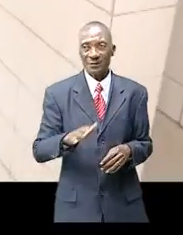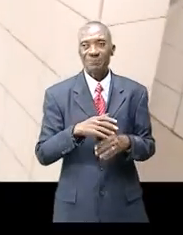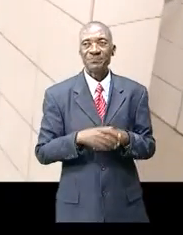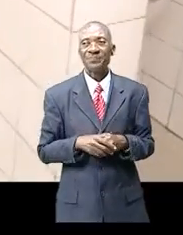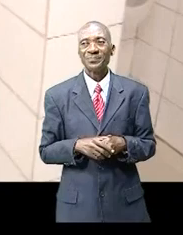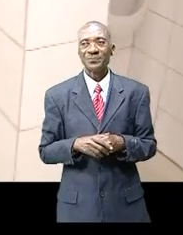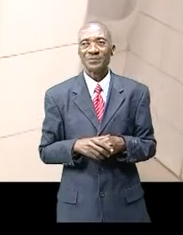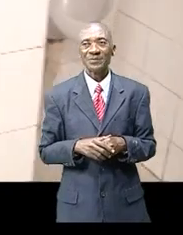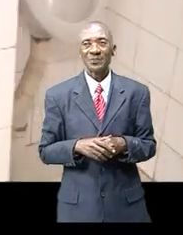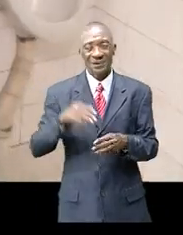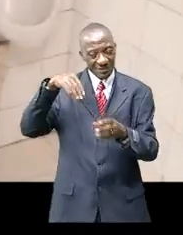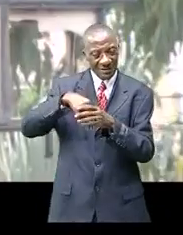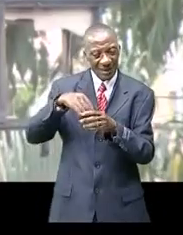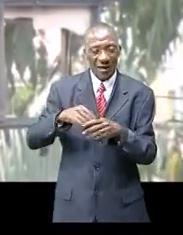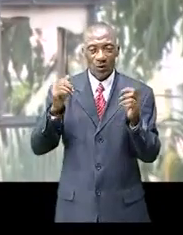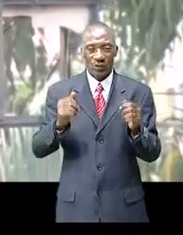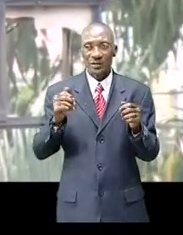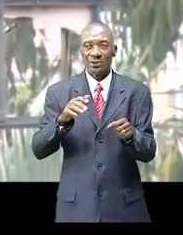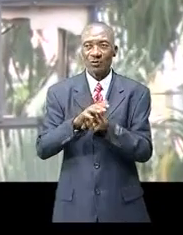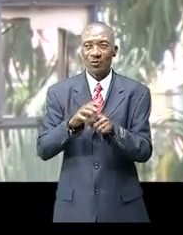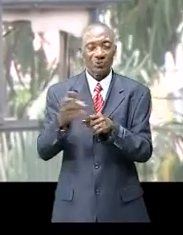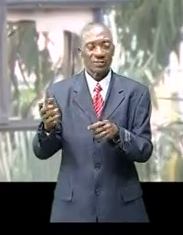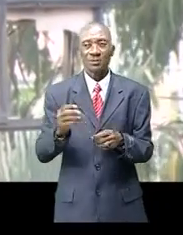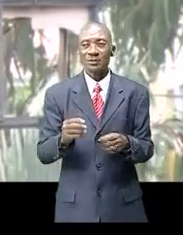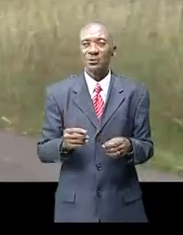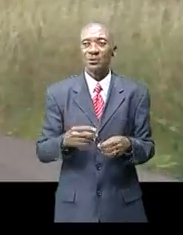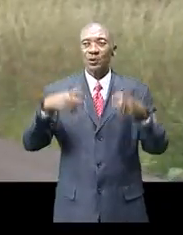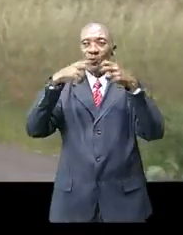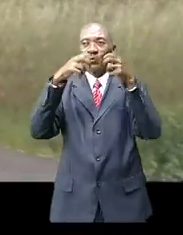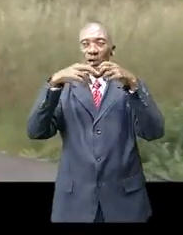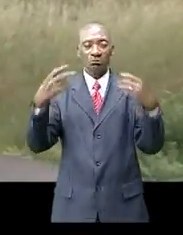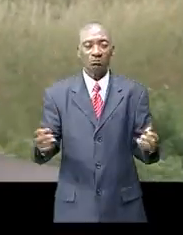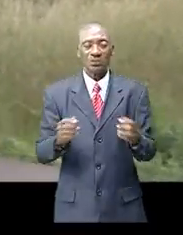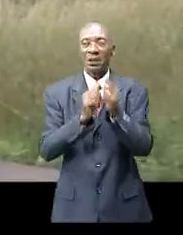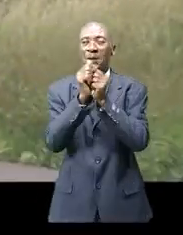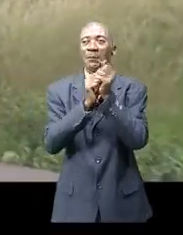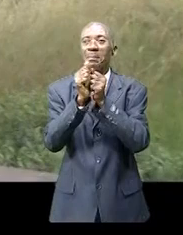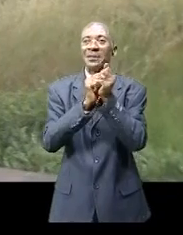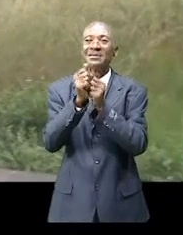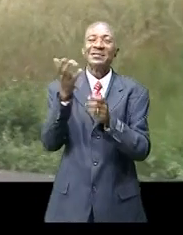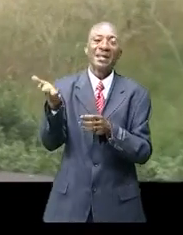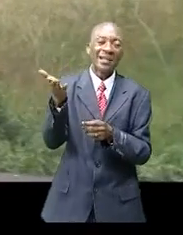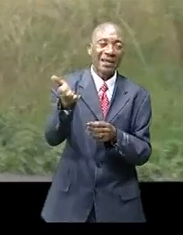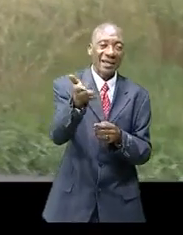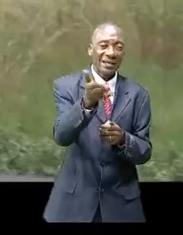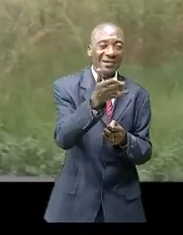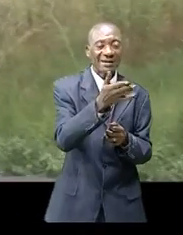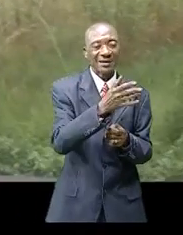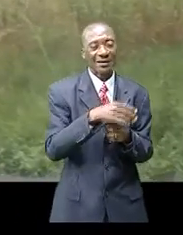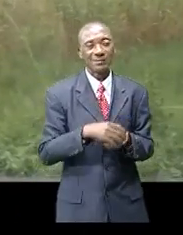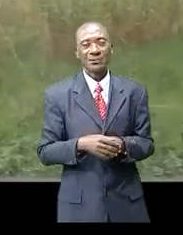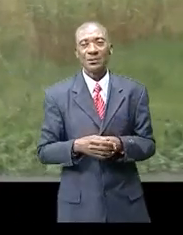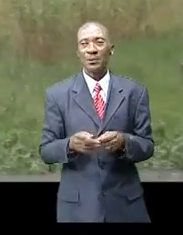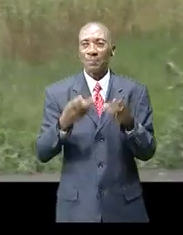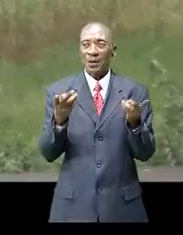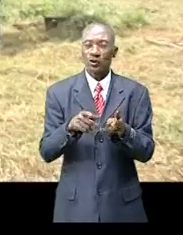nombre d'installations sanitaires, pas de courant, espace herbeux, la nature a donc repris ses droits à cet endroit abandonné à son